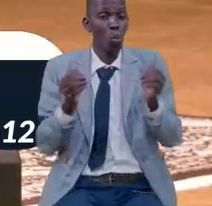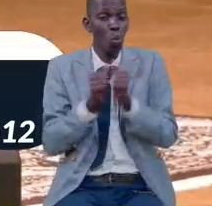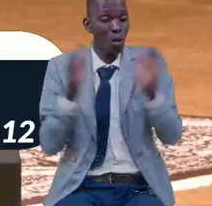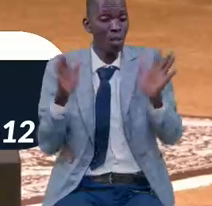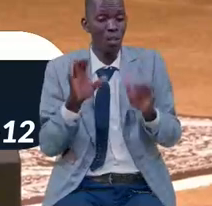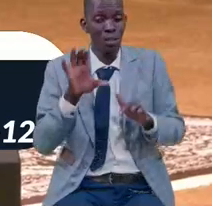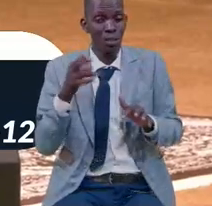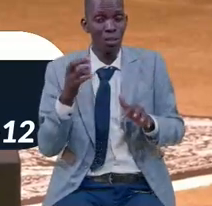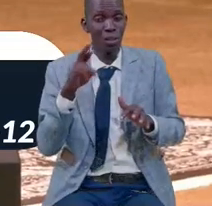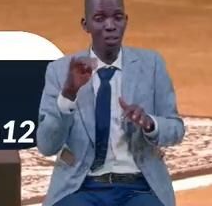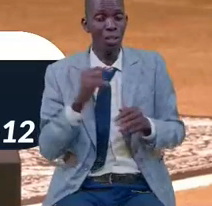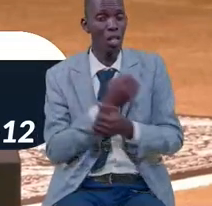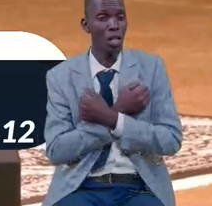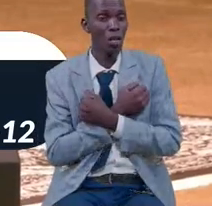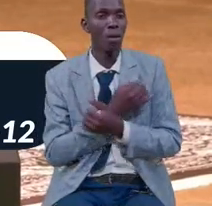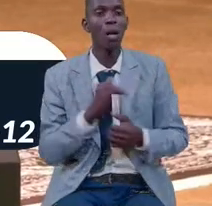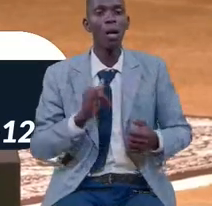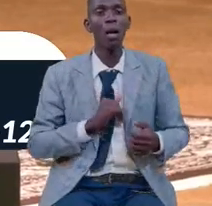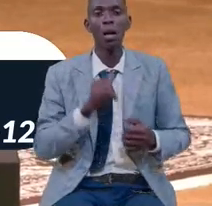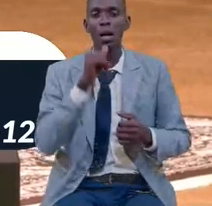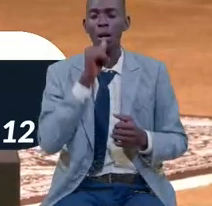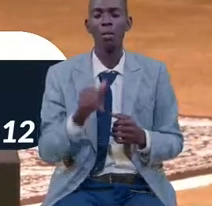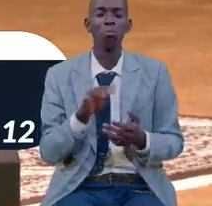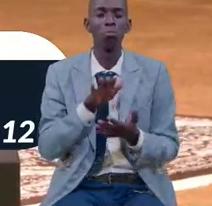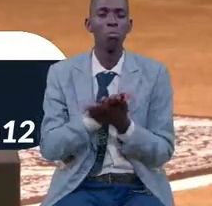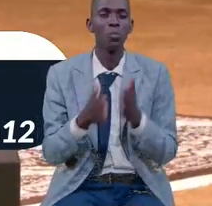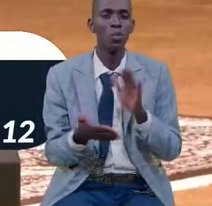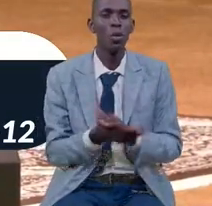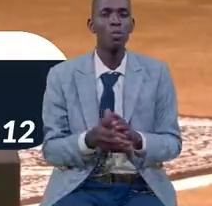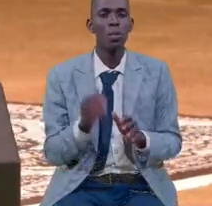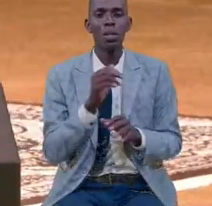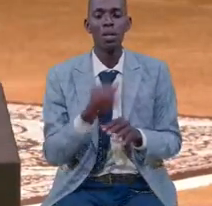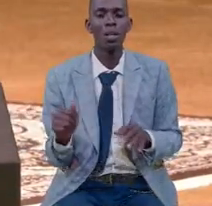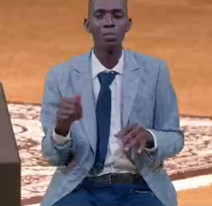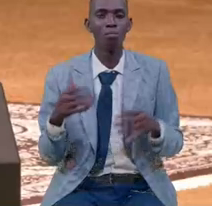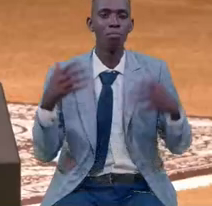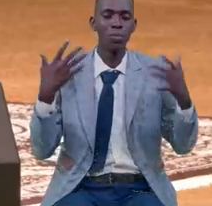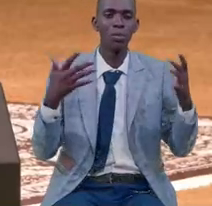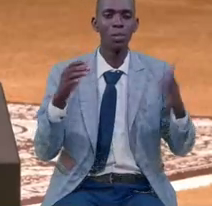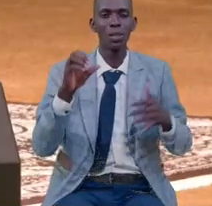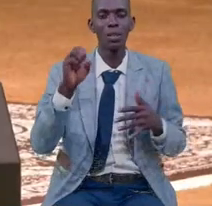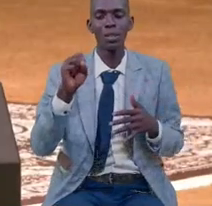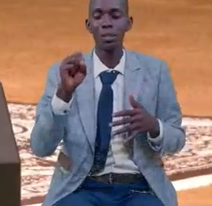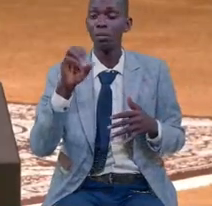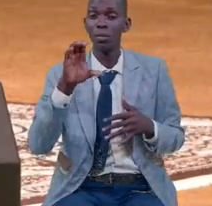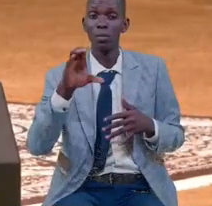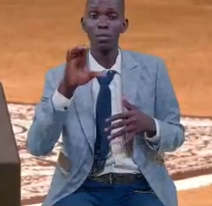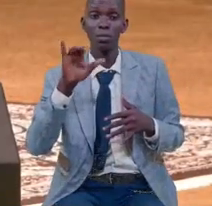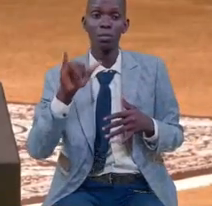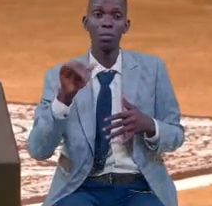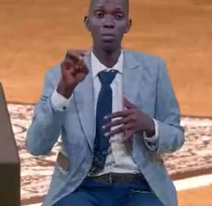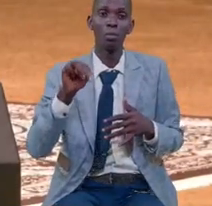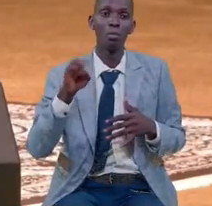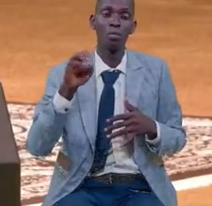ou une cymbale qui retentit. Verset 2. Et quand j'aurai le